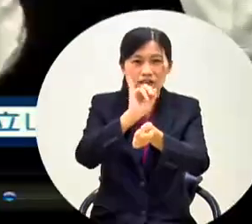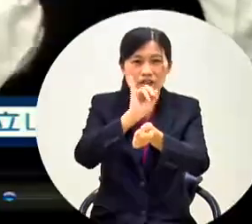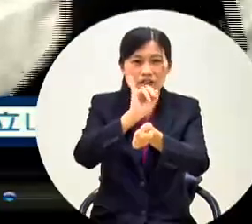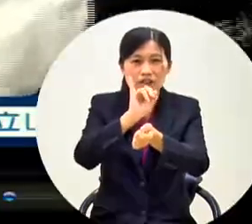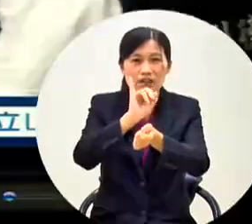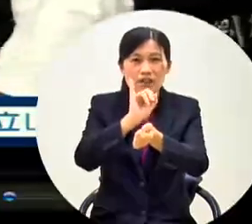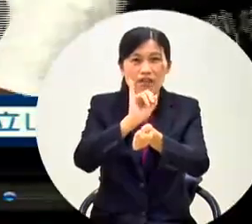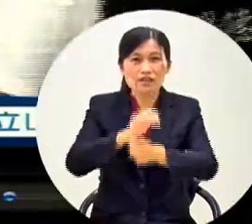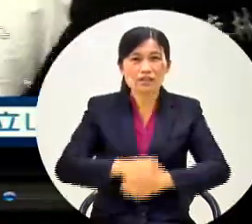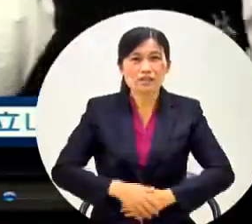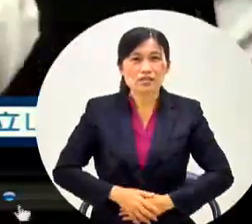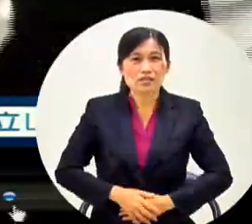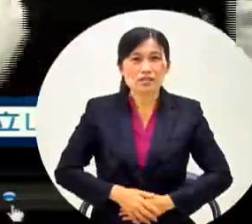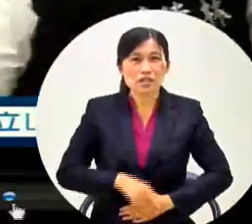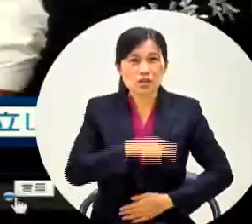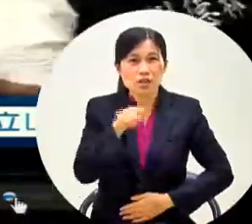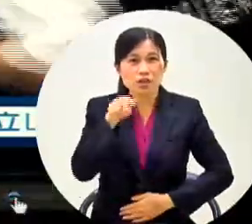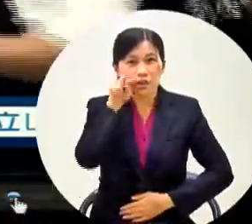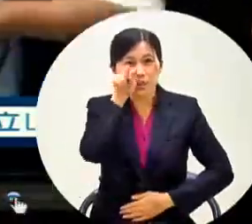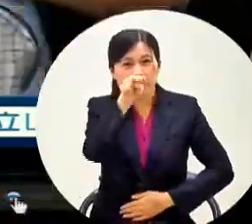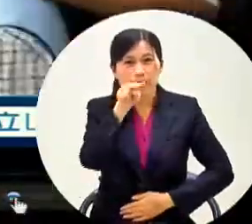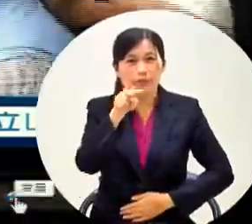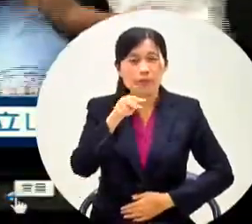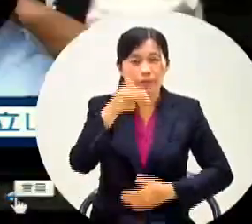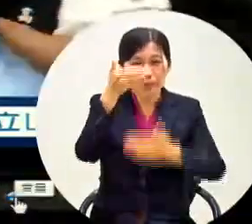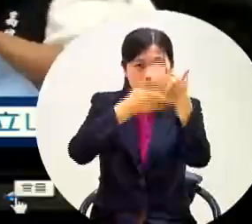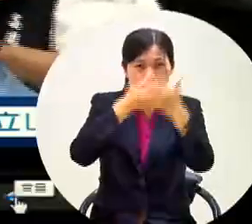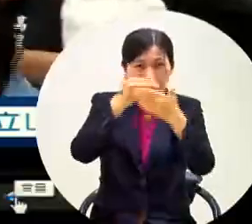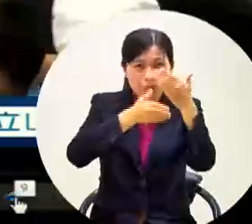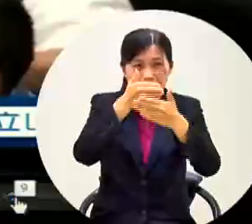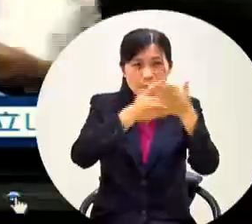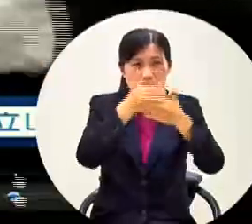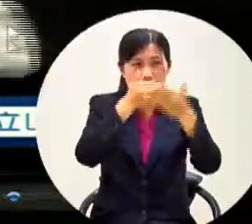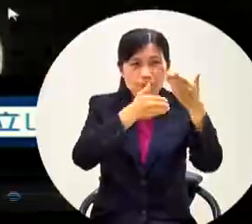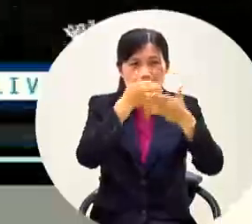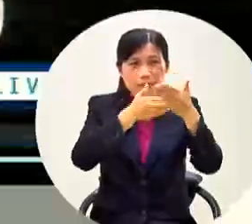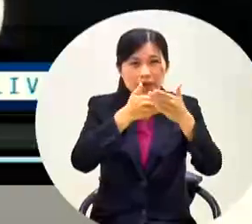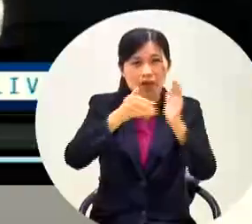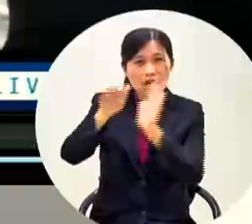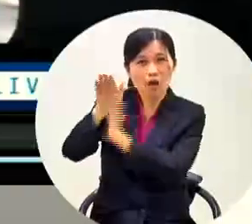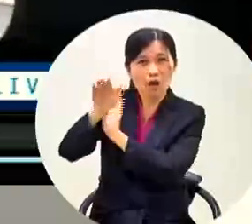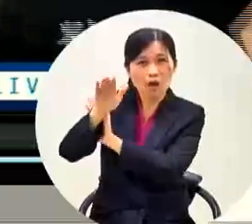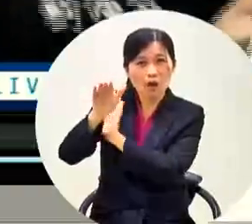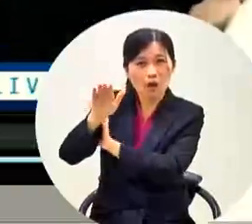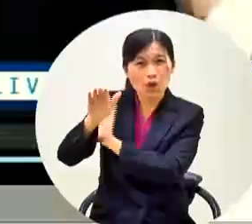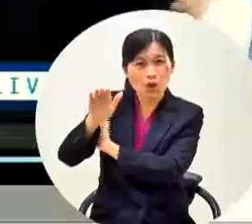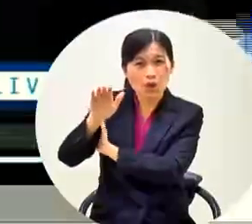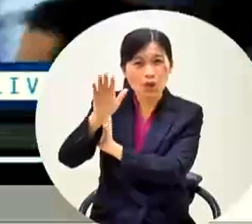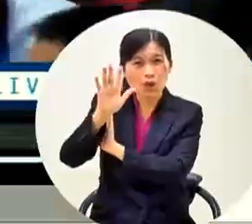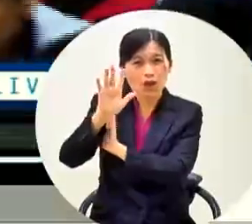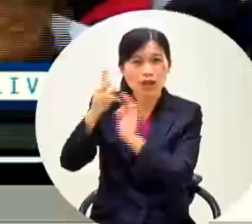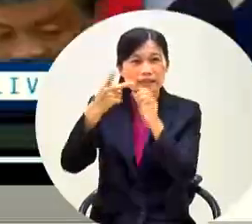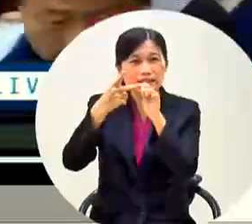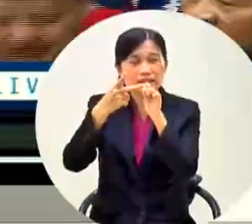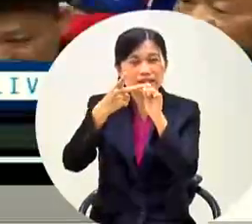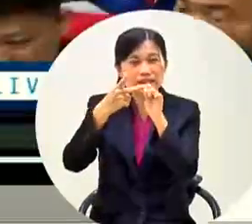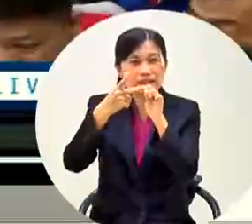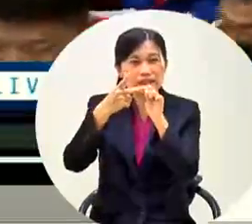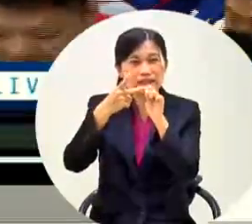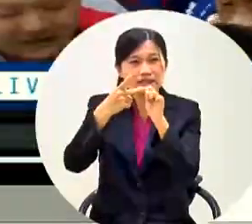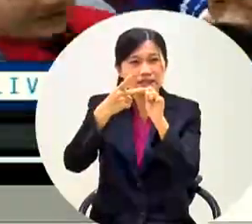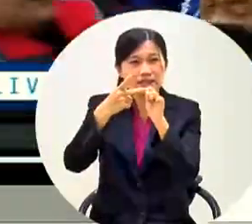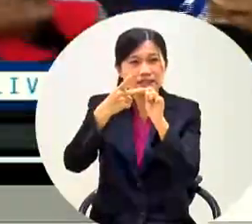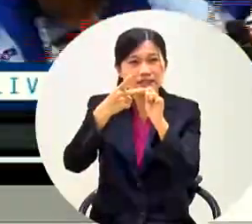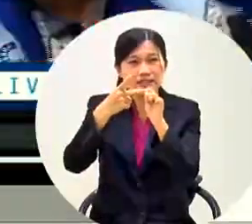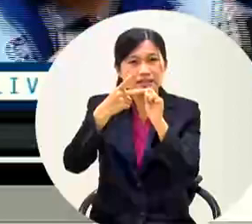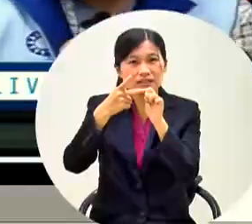我们可以看到画面的右边有第二片，勾住那个林